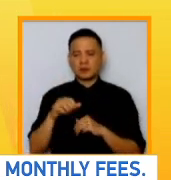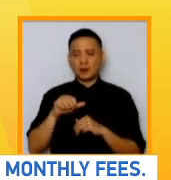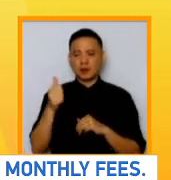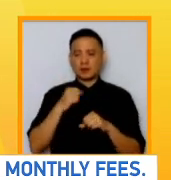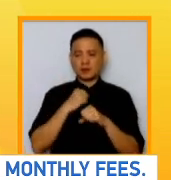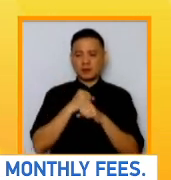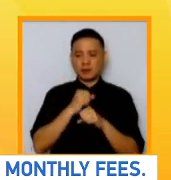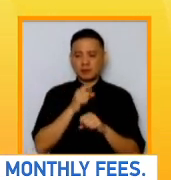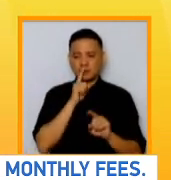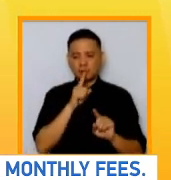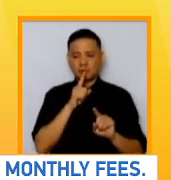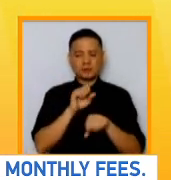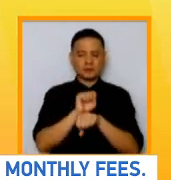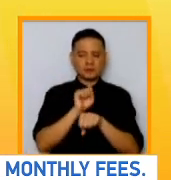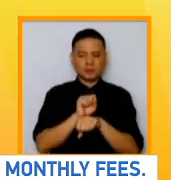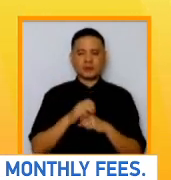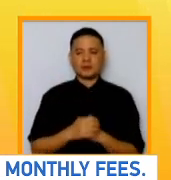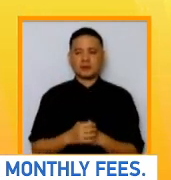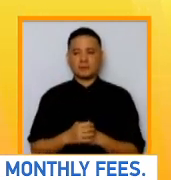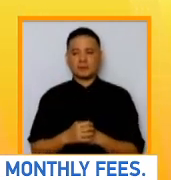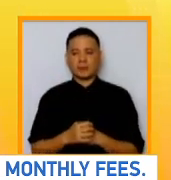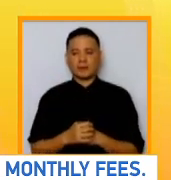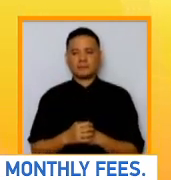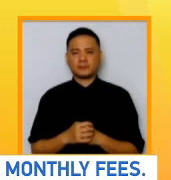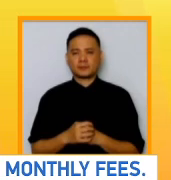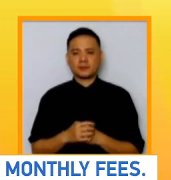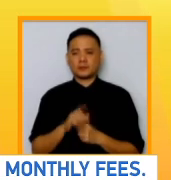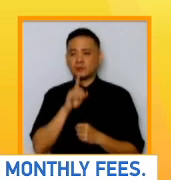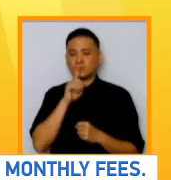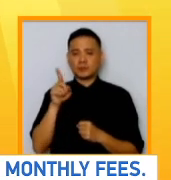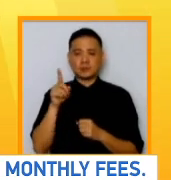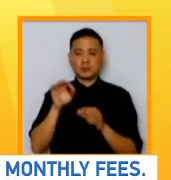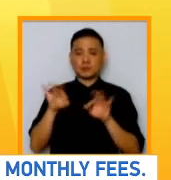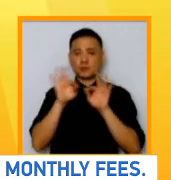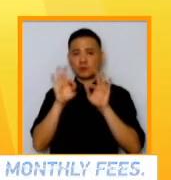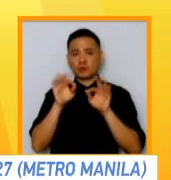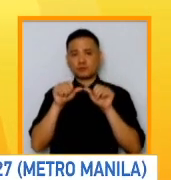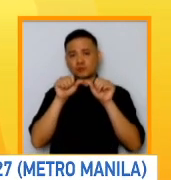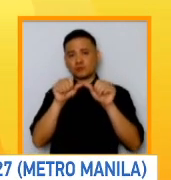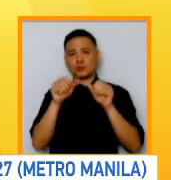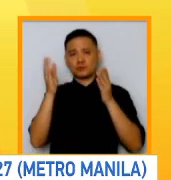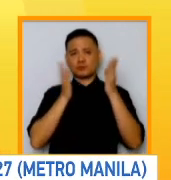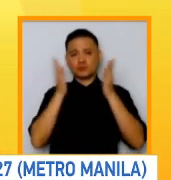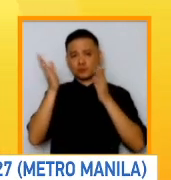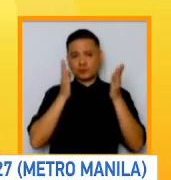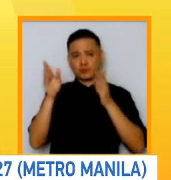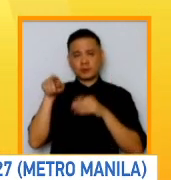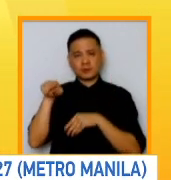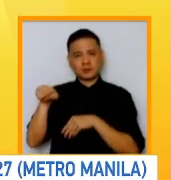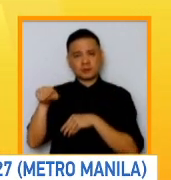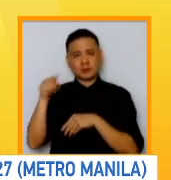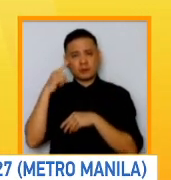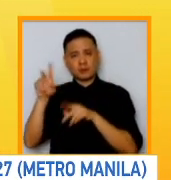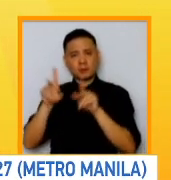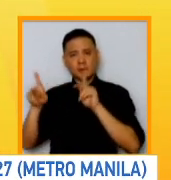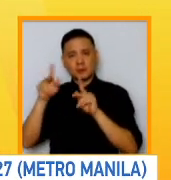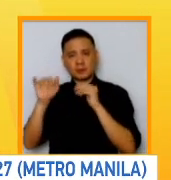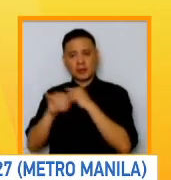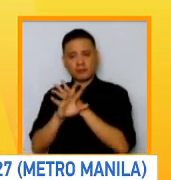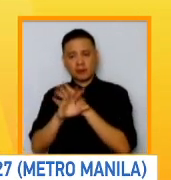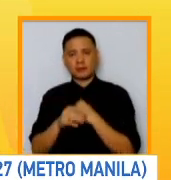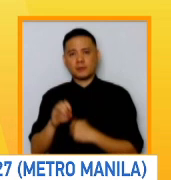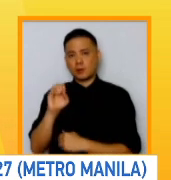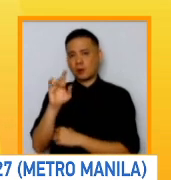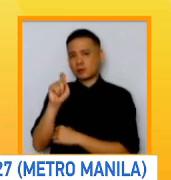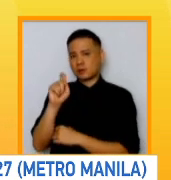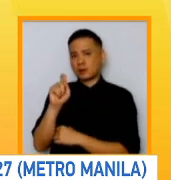City Hall kaya tuloy-tuloy ang mga operasyon at serbisyo sa Davao. Base tala ng Octa Research mula July 11 hanggang July 17, Davao City